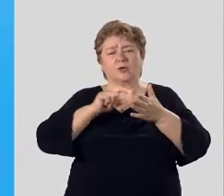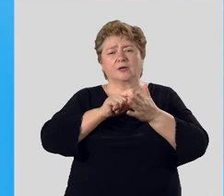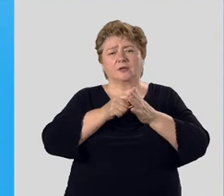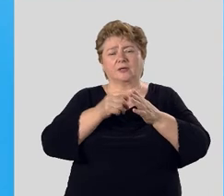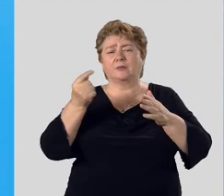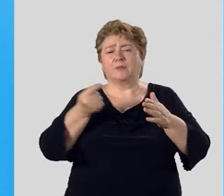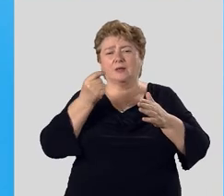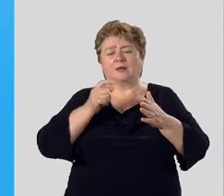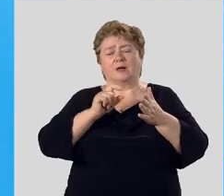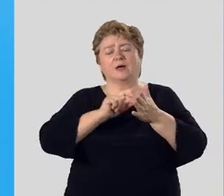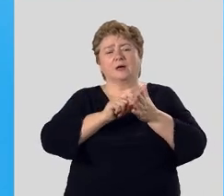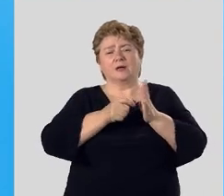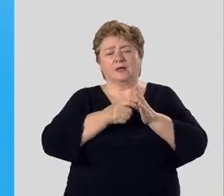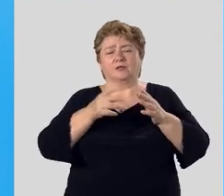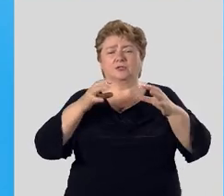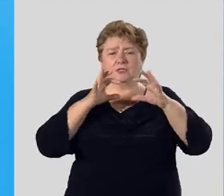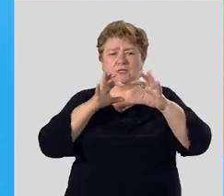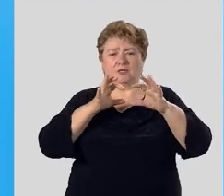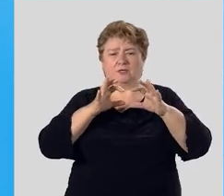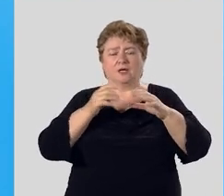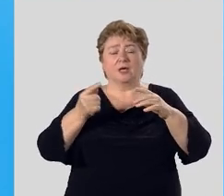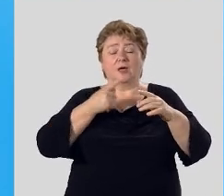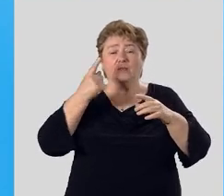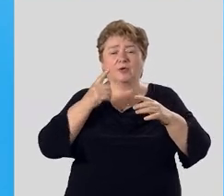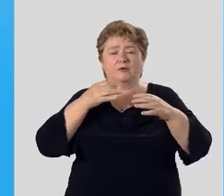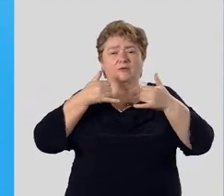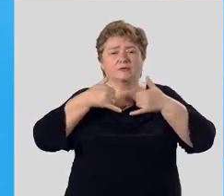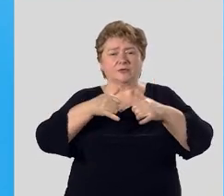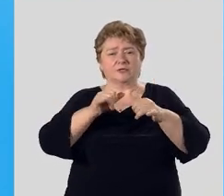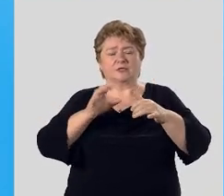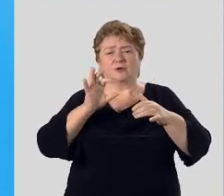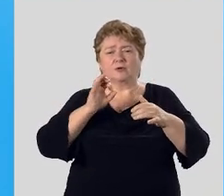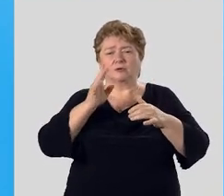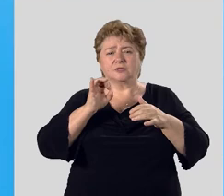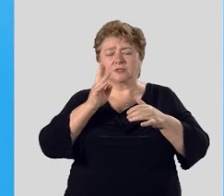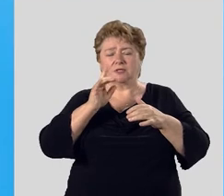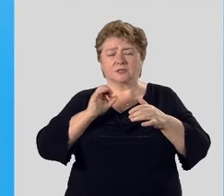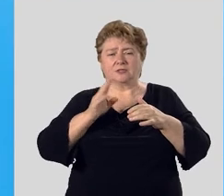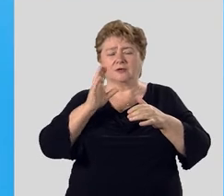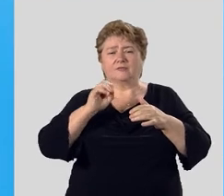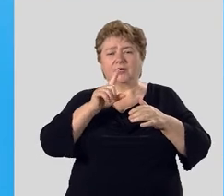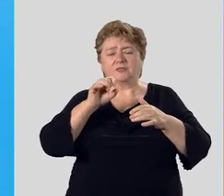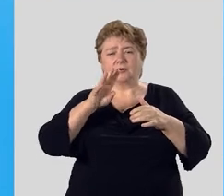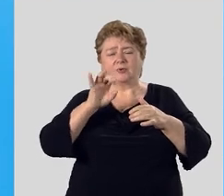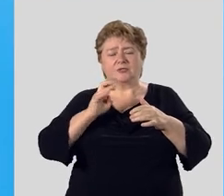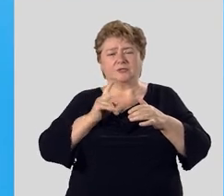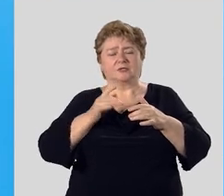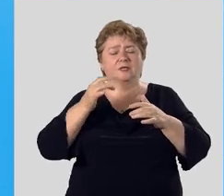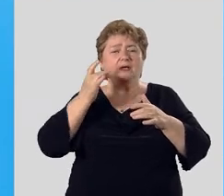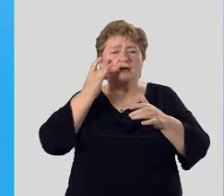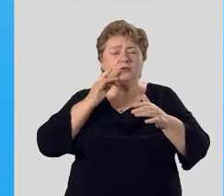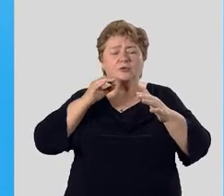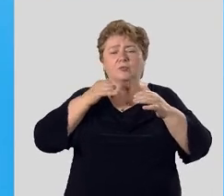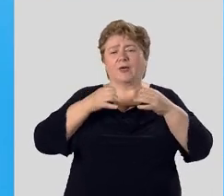и мелкоклеточные ядра. Первые выделяют окситоцин и вазопрессин, которые по